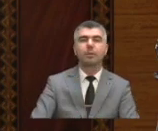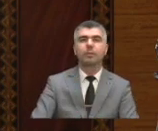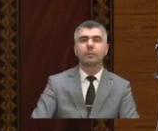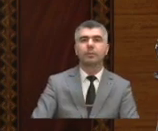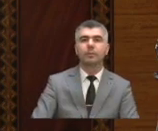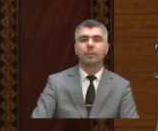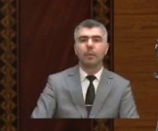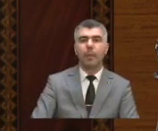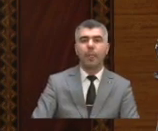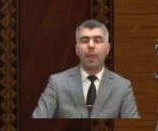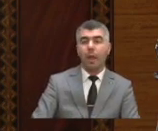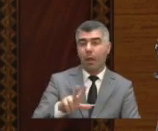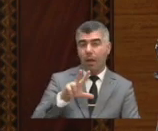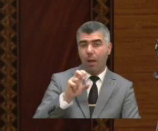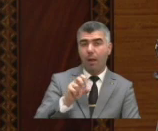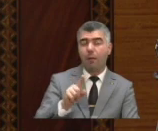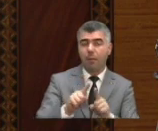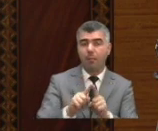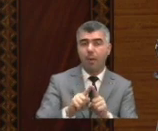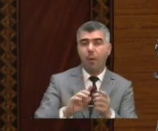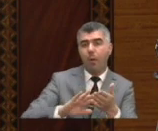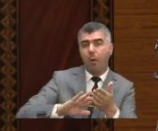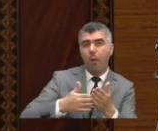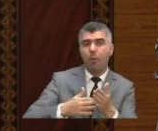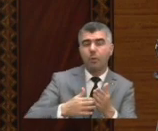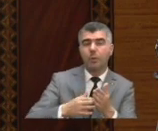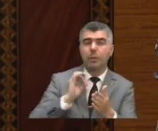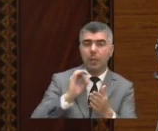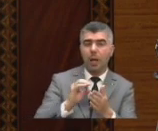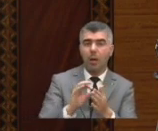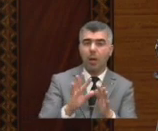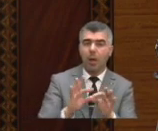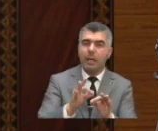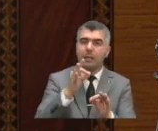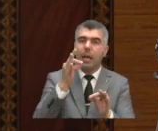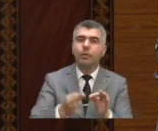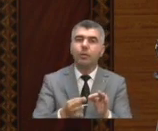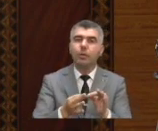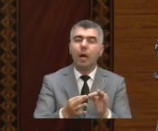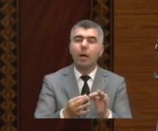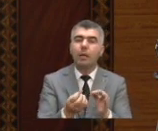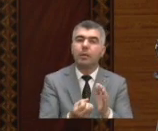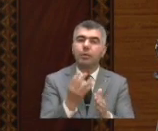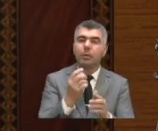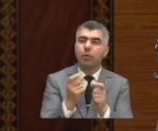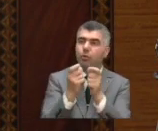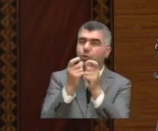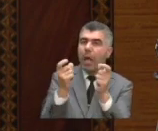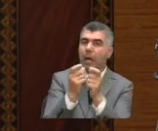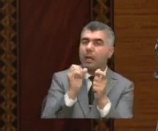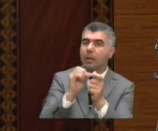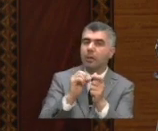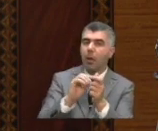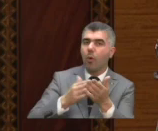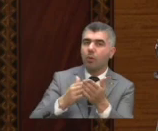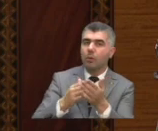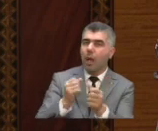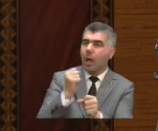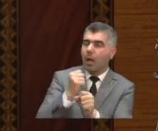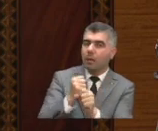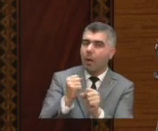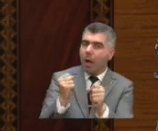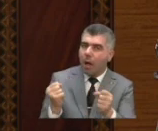وعيا منا بالرهان القائم على الاستثمار المنتج باعتباره رافعه اساسيه لانعاش الاقتصاد